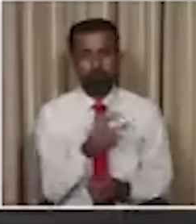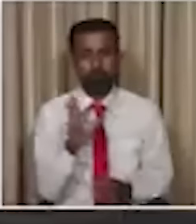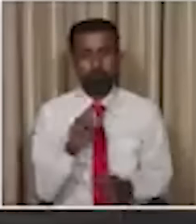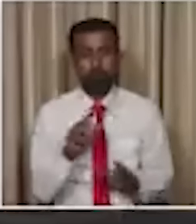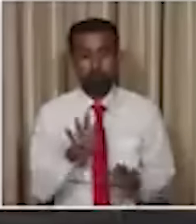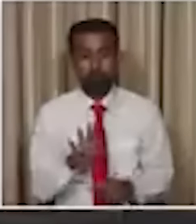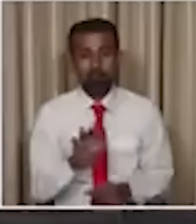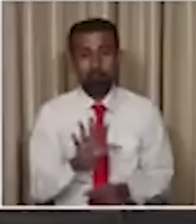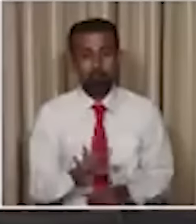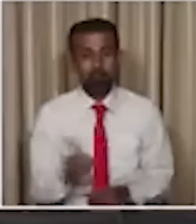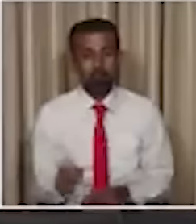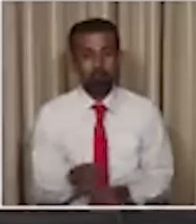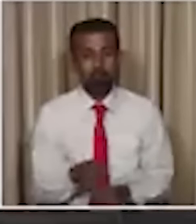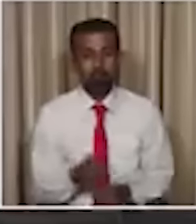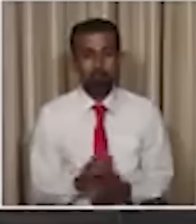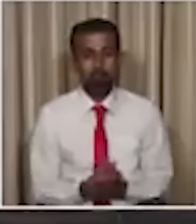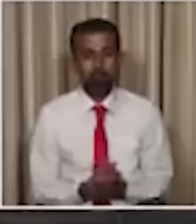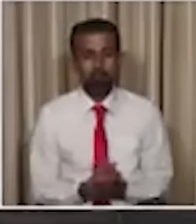2019/04 දින පැය